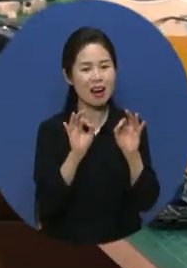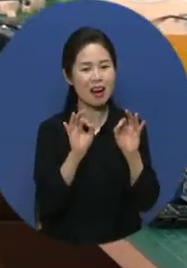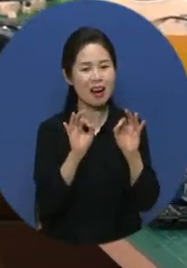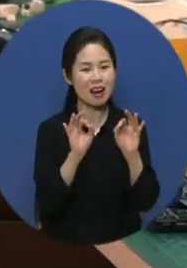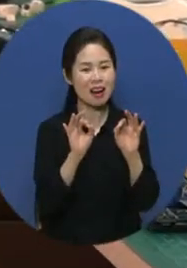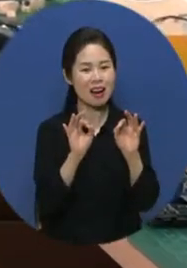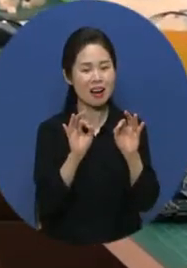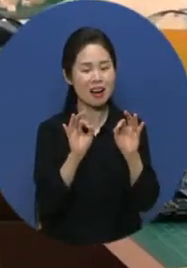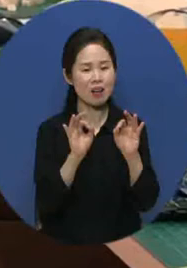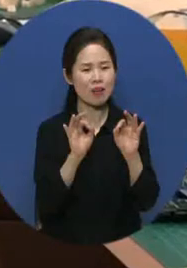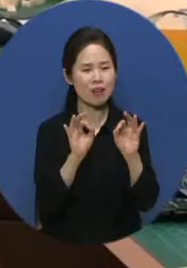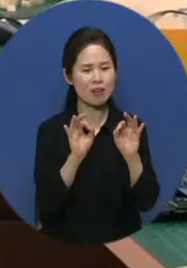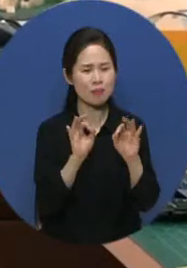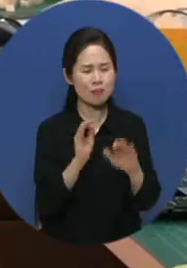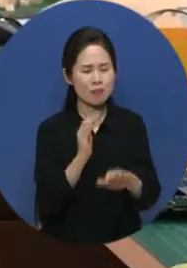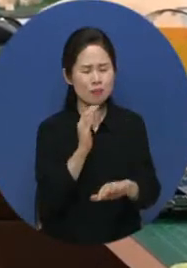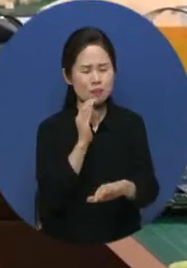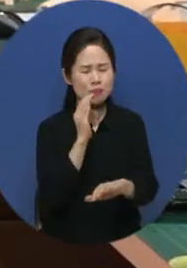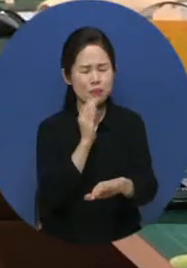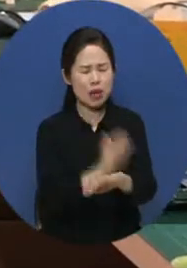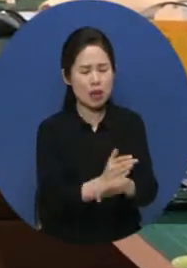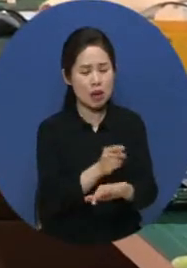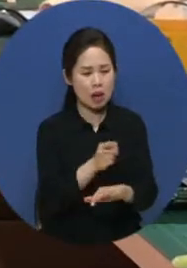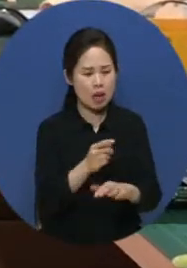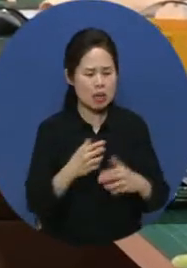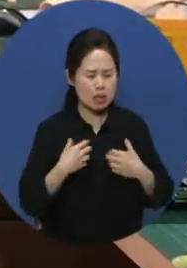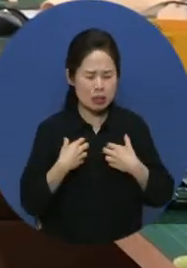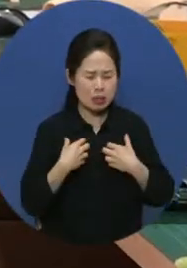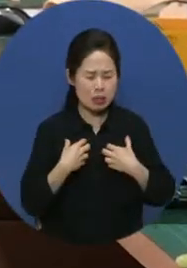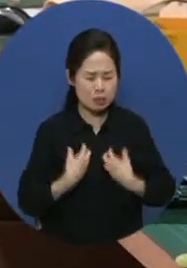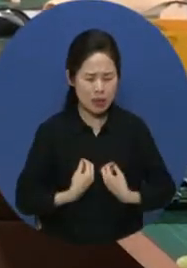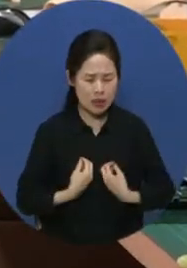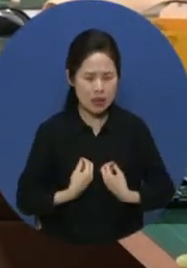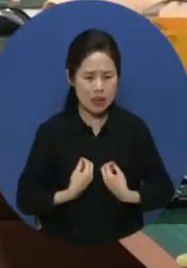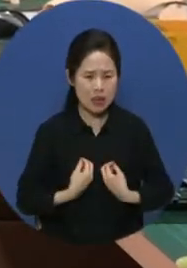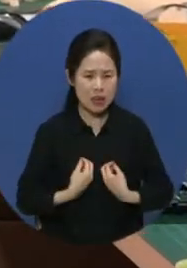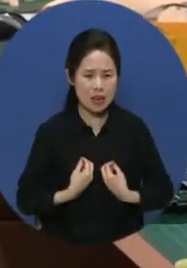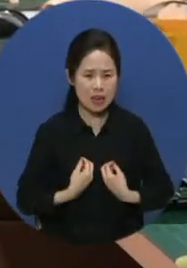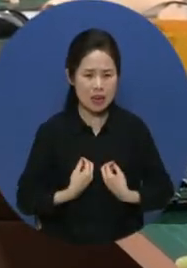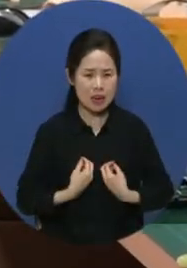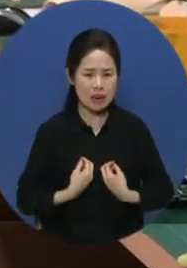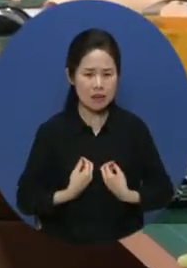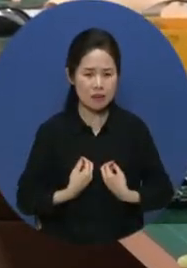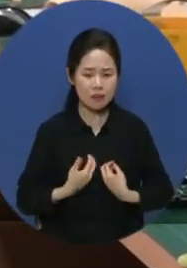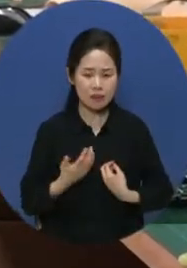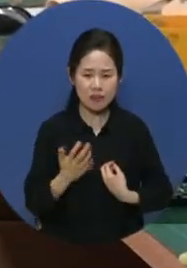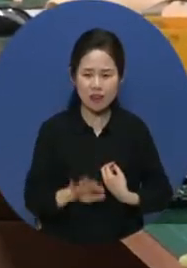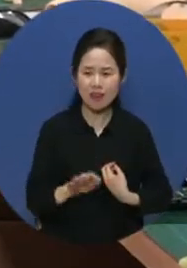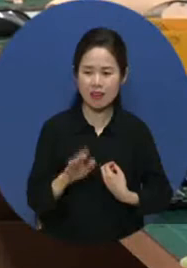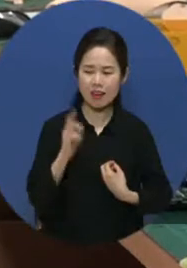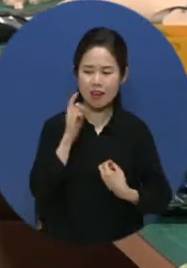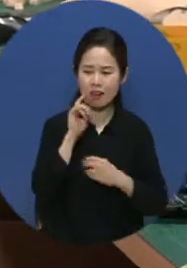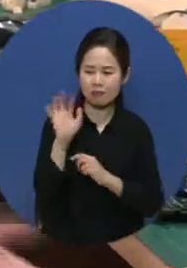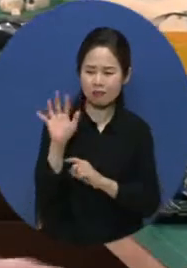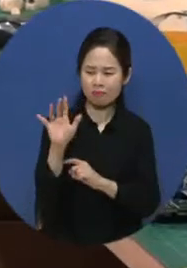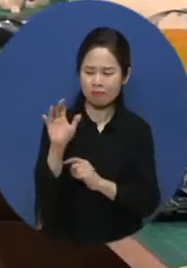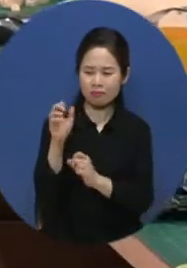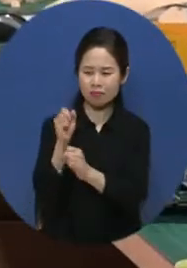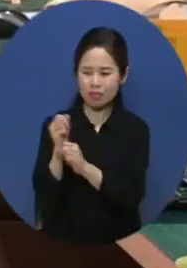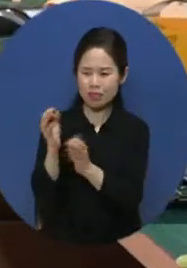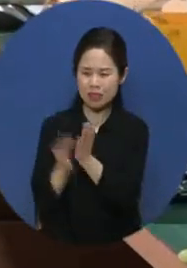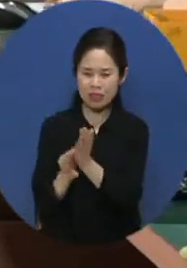이제 절단 사고를 당했을 때 그 절망 가운데서도 그 환자분들께 저희가 어떻게 한